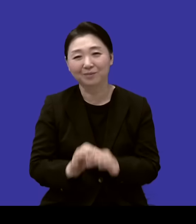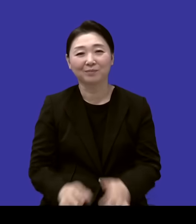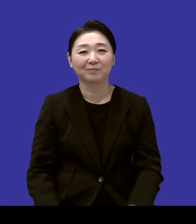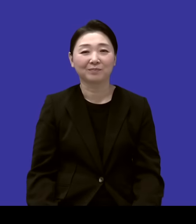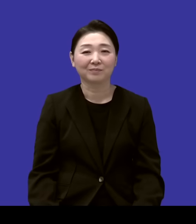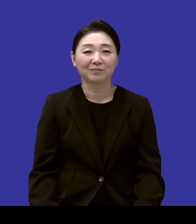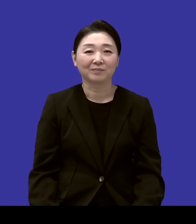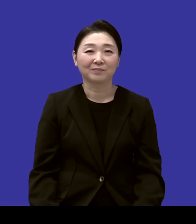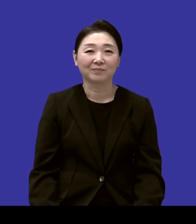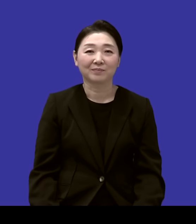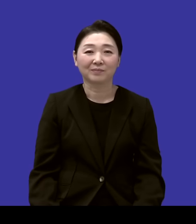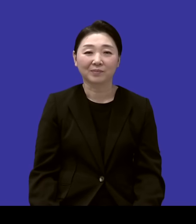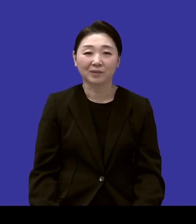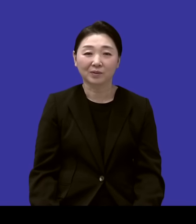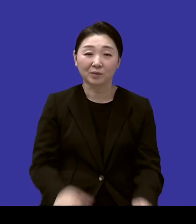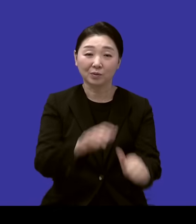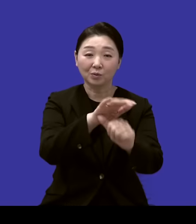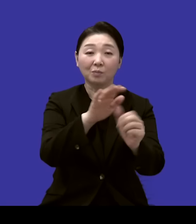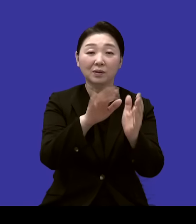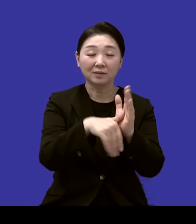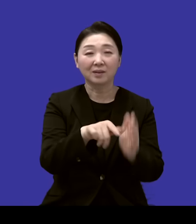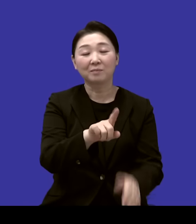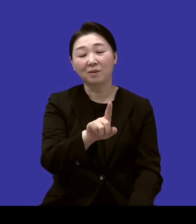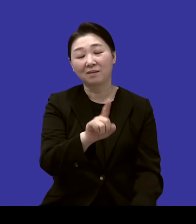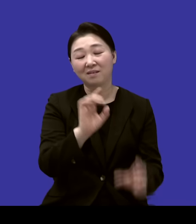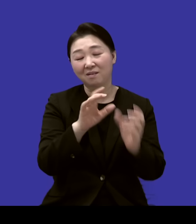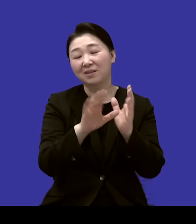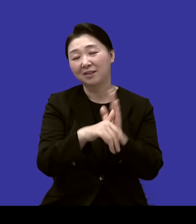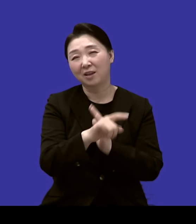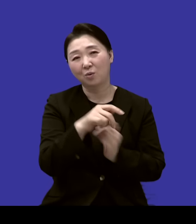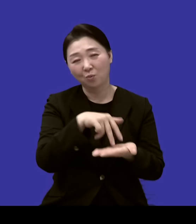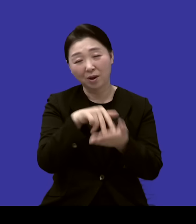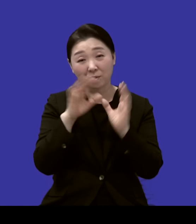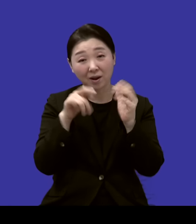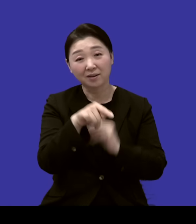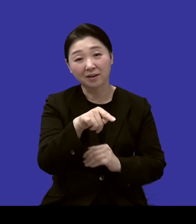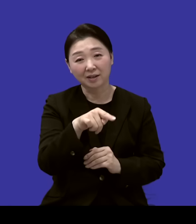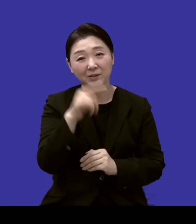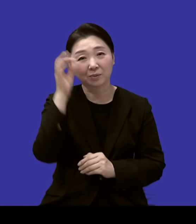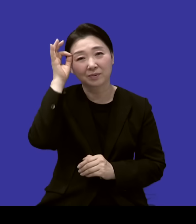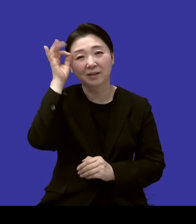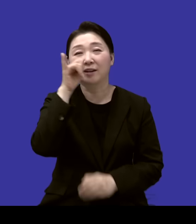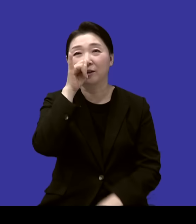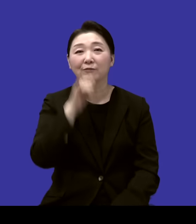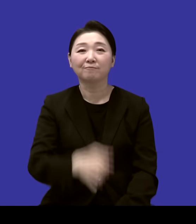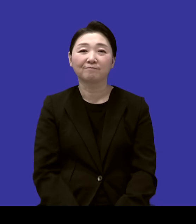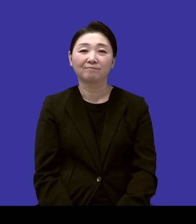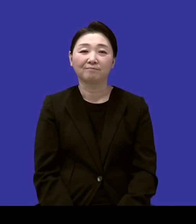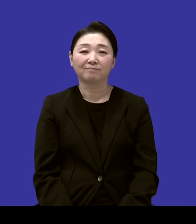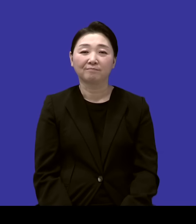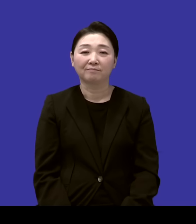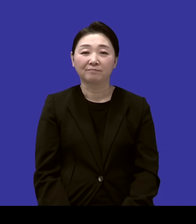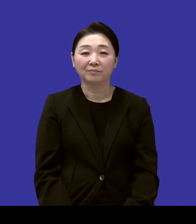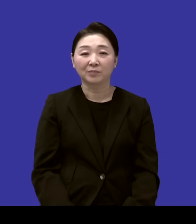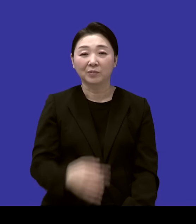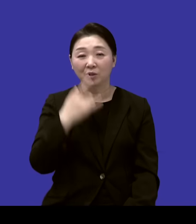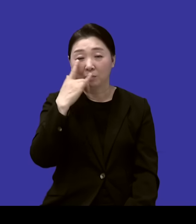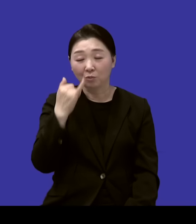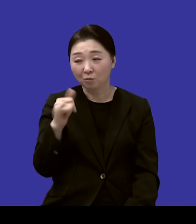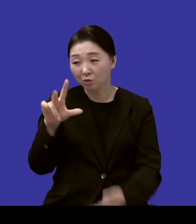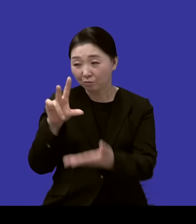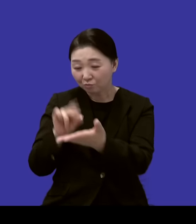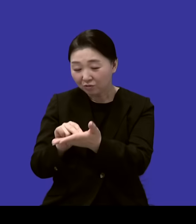네. 자꾸 이제 그 어린 시절의 그 외로운 아이가 계속 생각이 나네요. 근데 부모님 문제